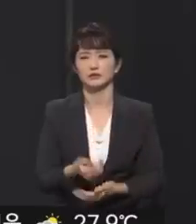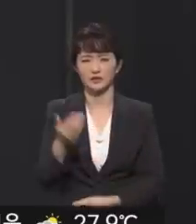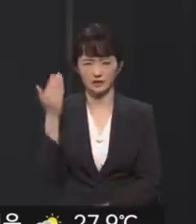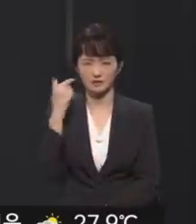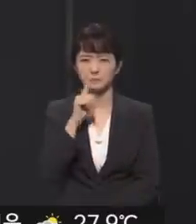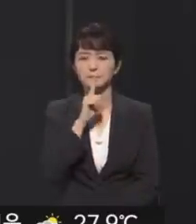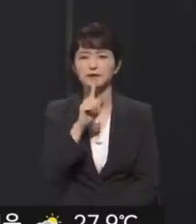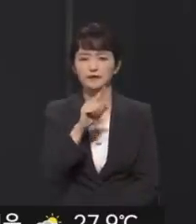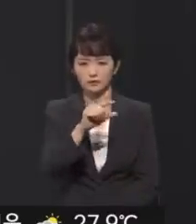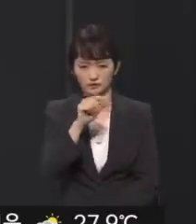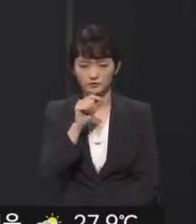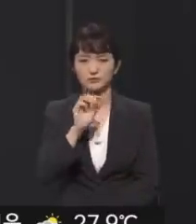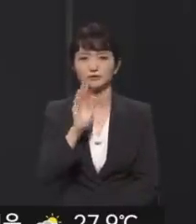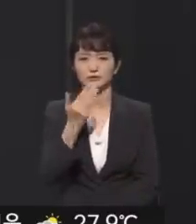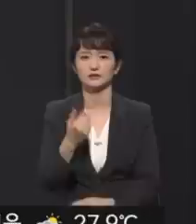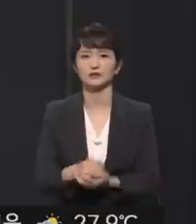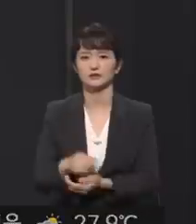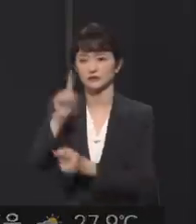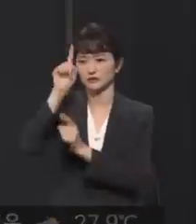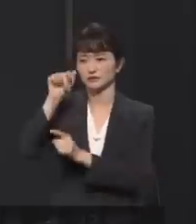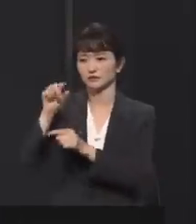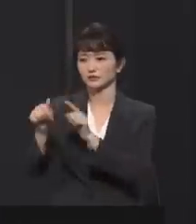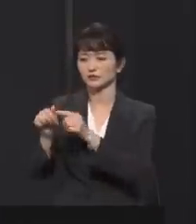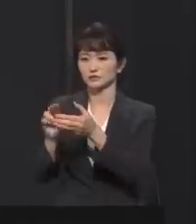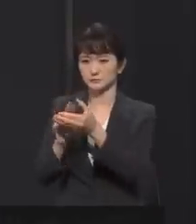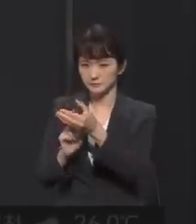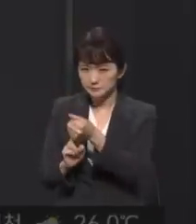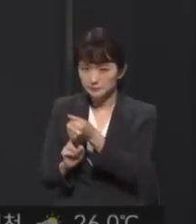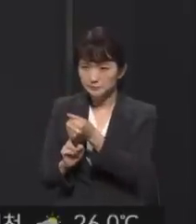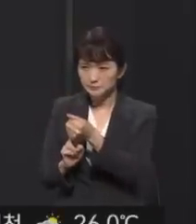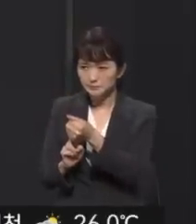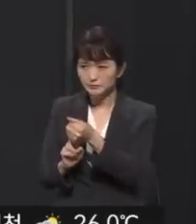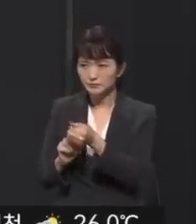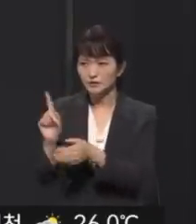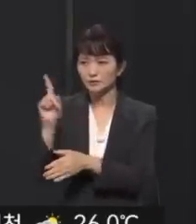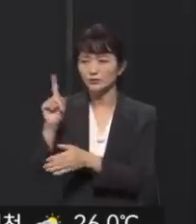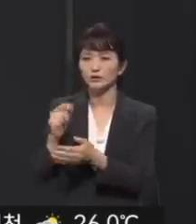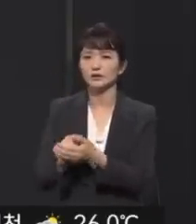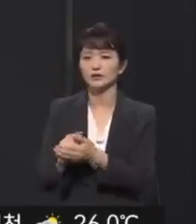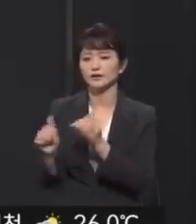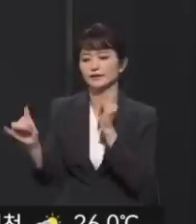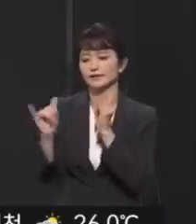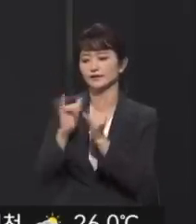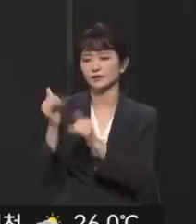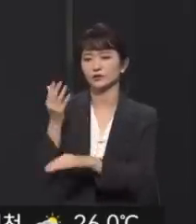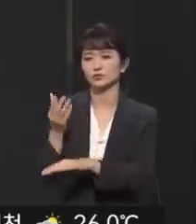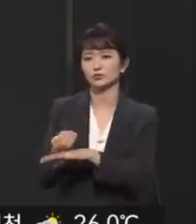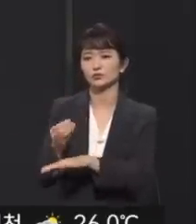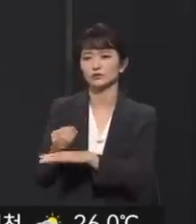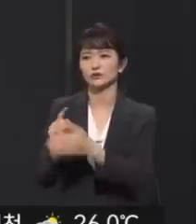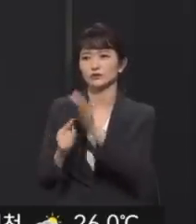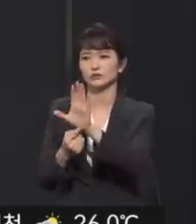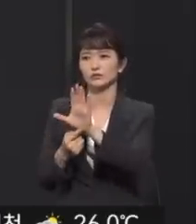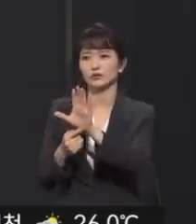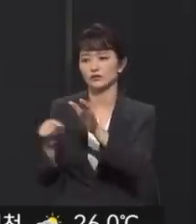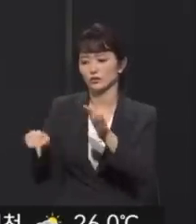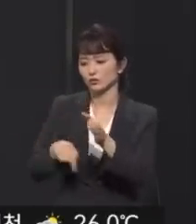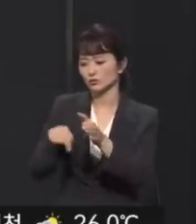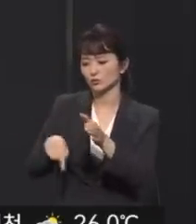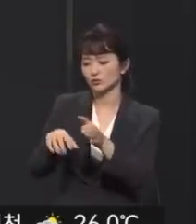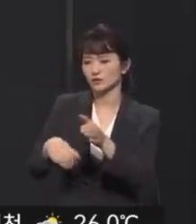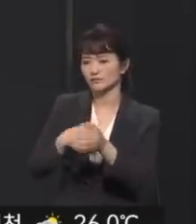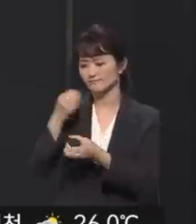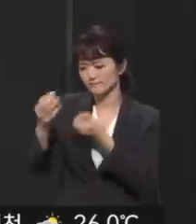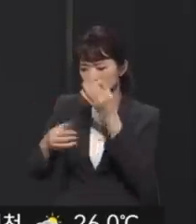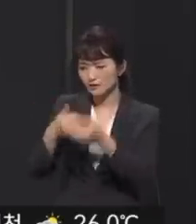나오고 앞으로 또 이 수석대표가 잠적 아닌 잠적을 하면서 녹차는 녹차를 풀고 속에 있는 얘기를 다 할 때 그 때 나올 수